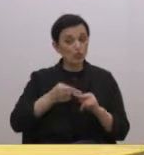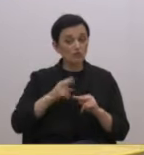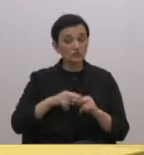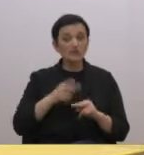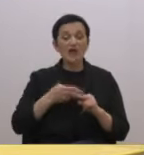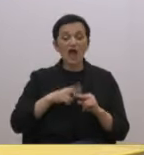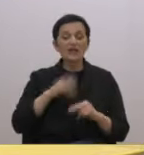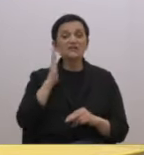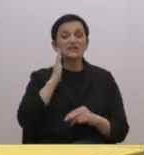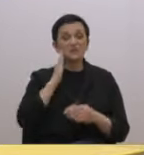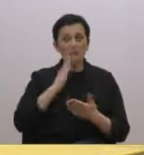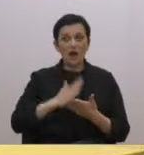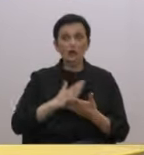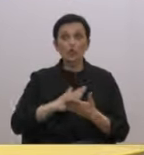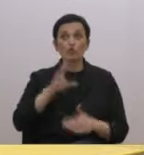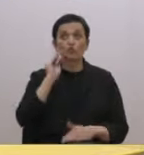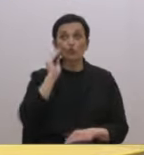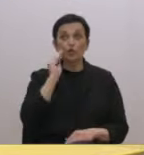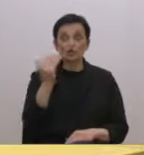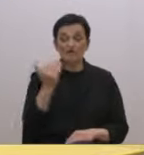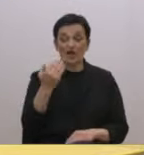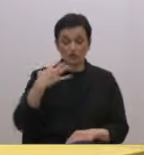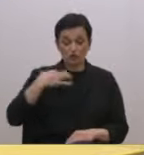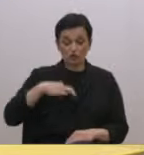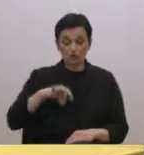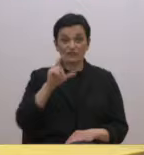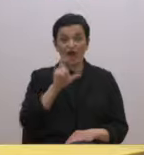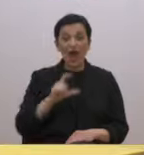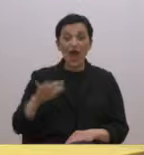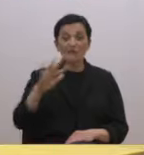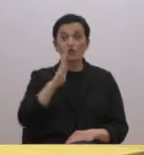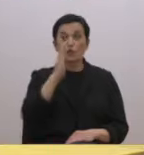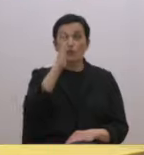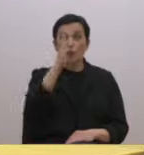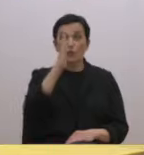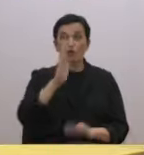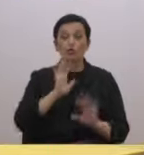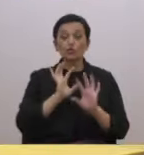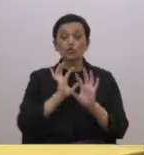ეს სიმართლეა. როდესაც თქვენი შვილების ევროპული მომავალი